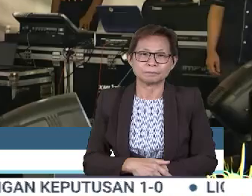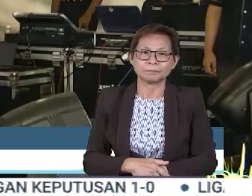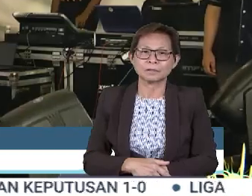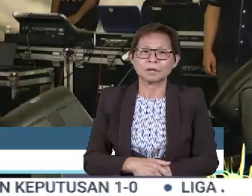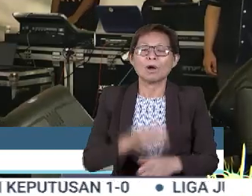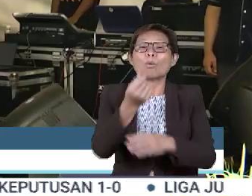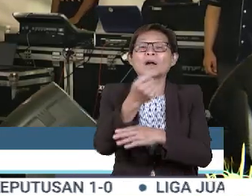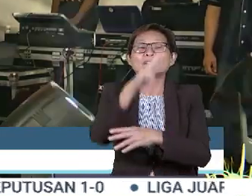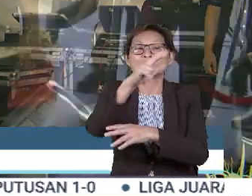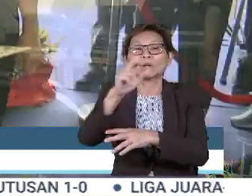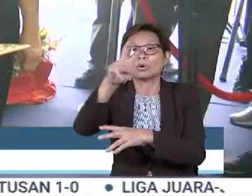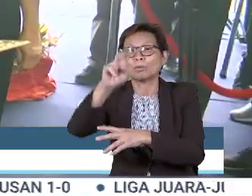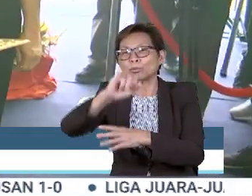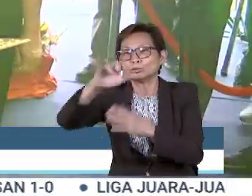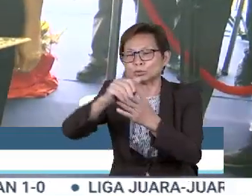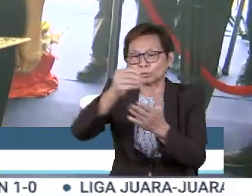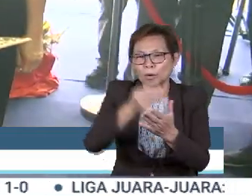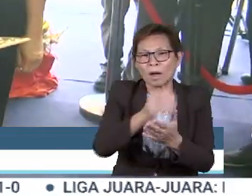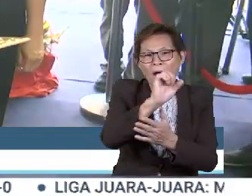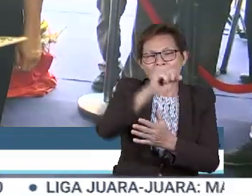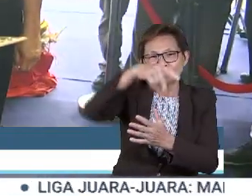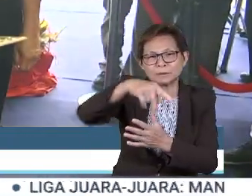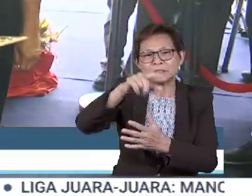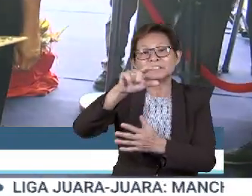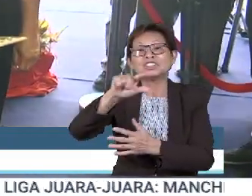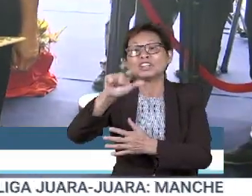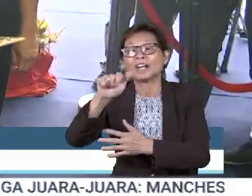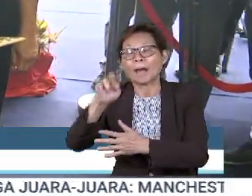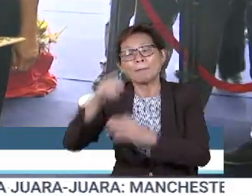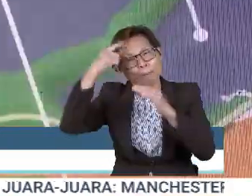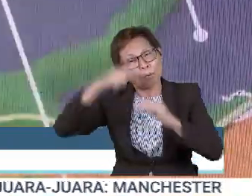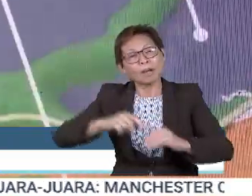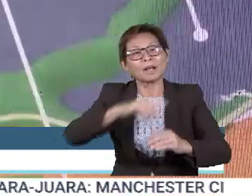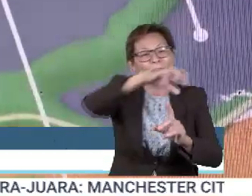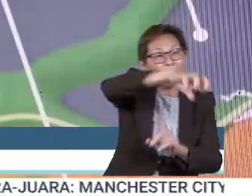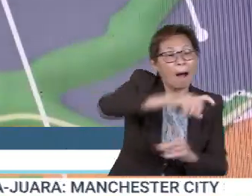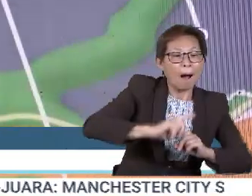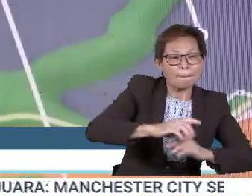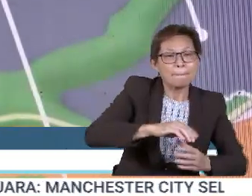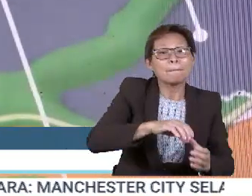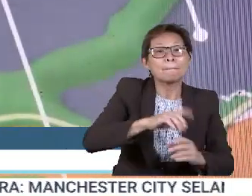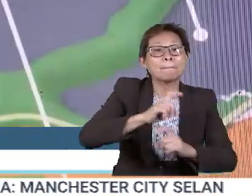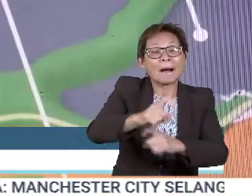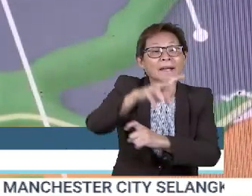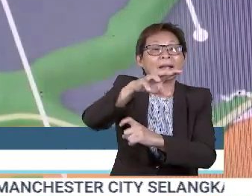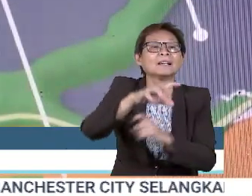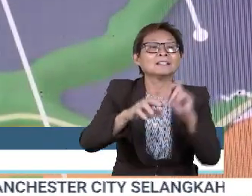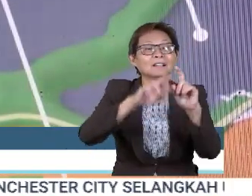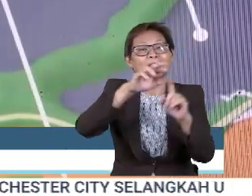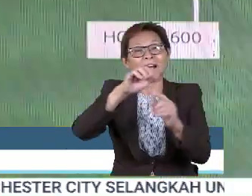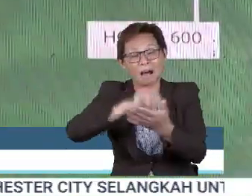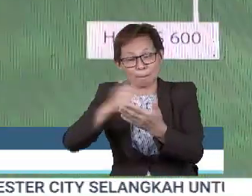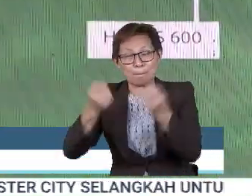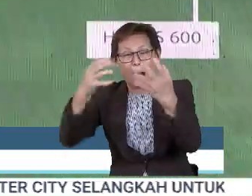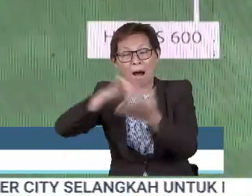Melibatkan kos RM320 juta, SJAM mampu menampung keperluan 1.6 juta akaun membabitkan 7 juta pengguna